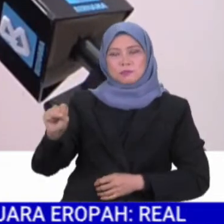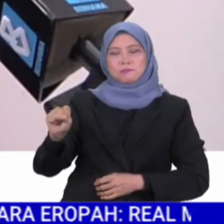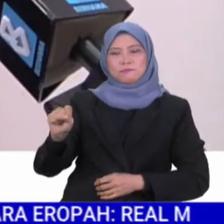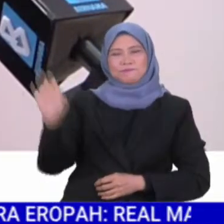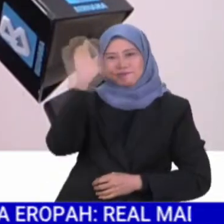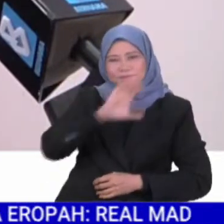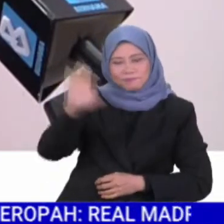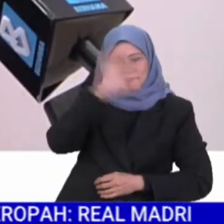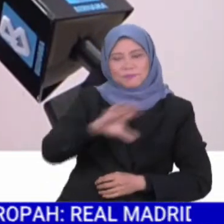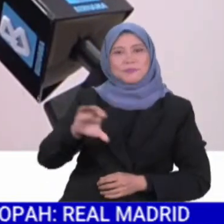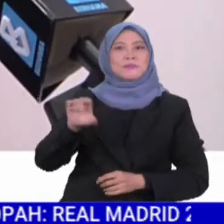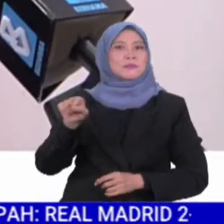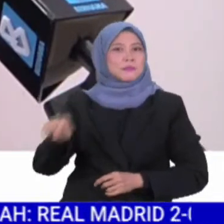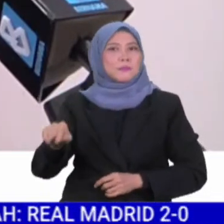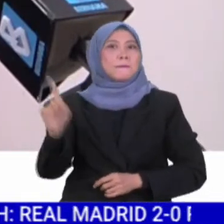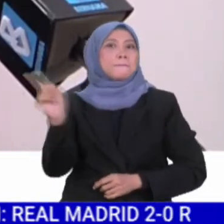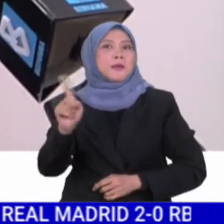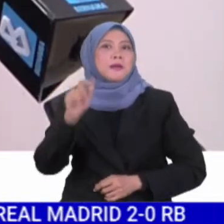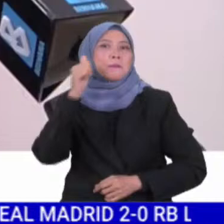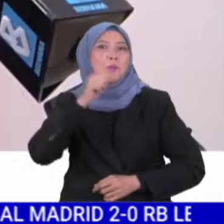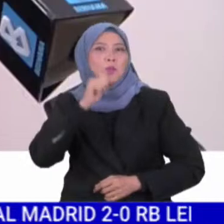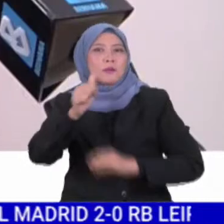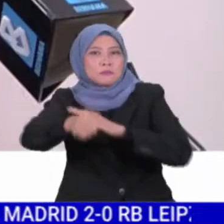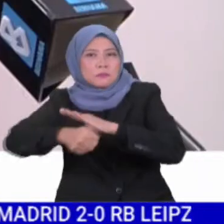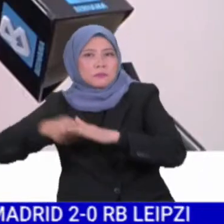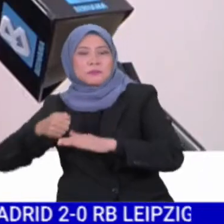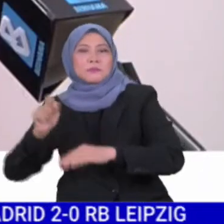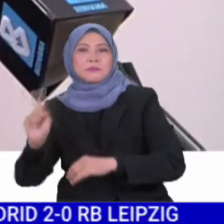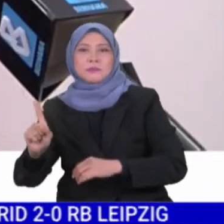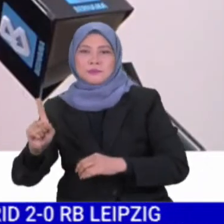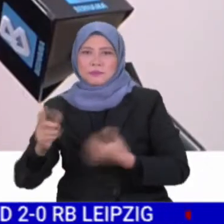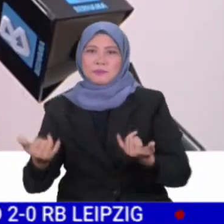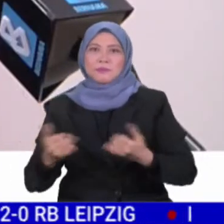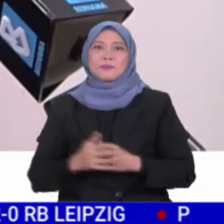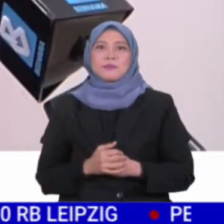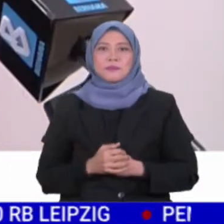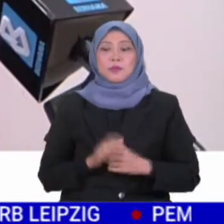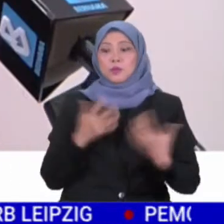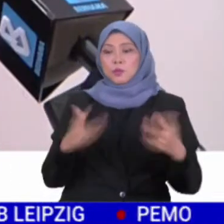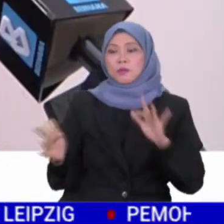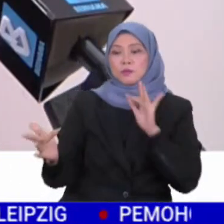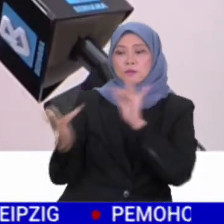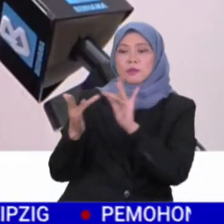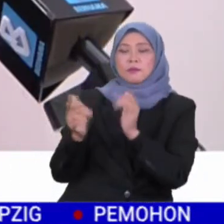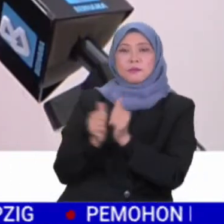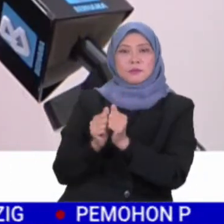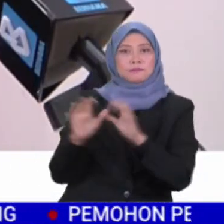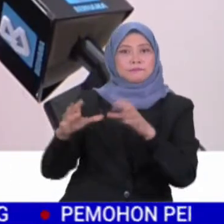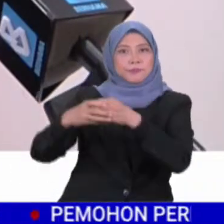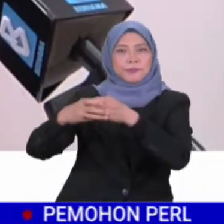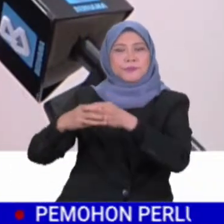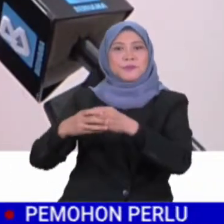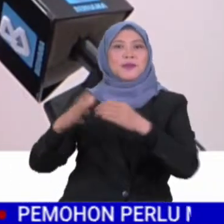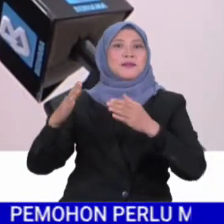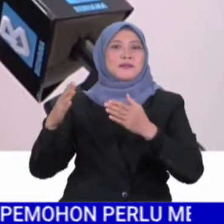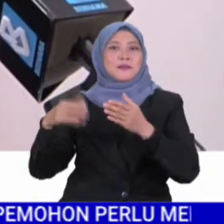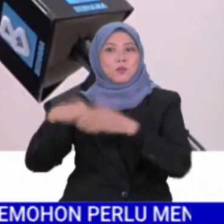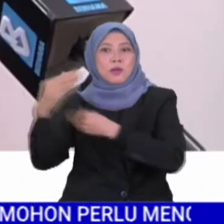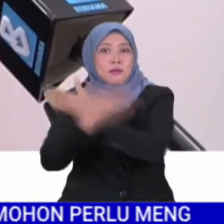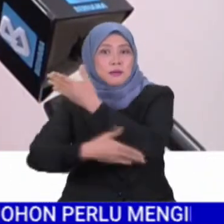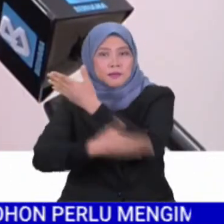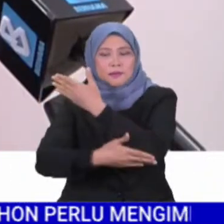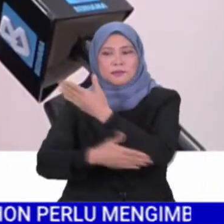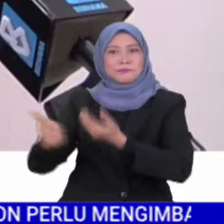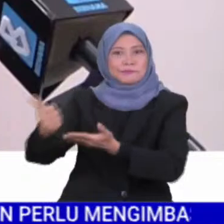untuk mengesan di mana wanita ini berada. Dan kita juga telah menghubungi counterpart kita di negara jiran untuk